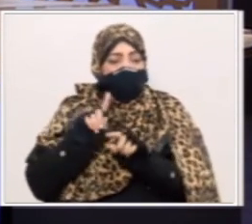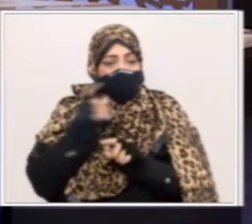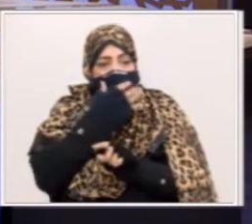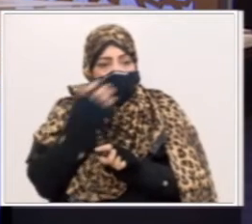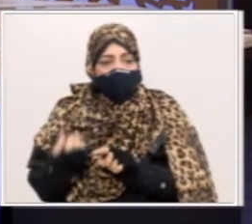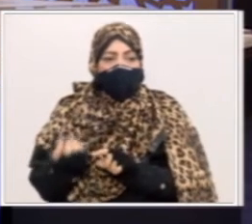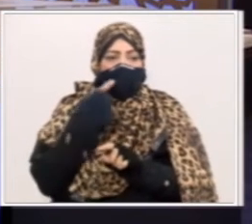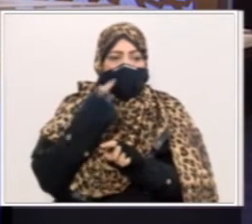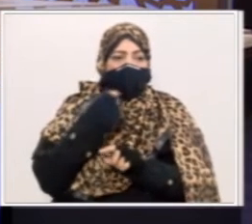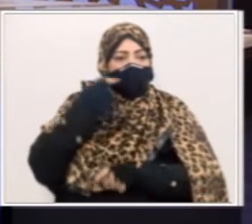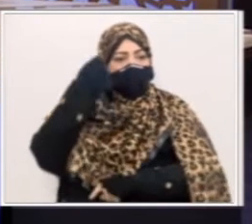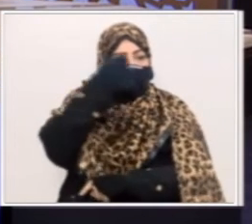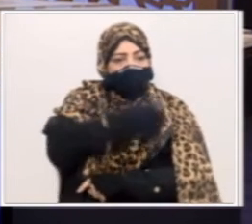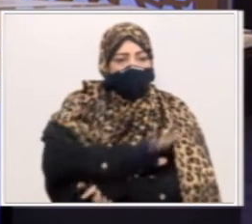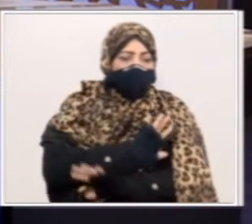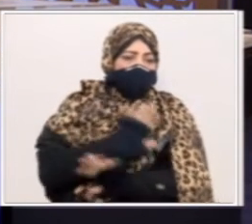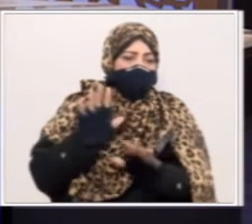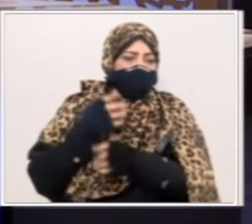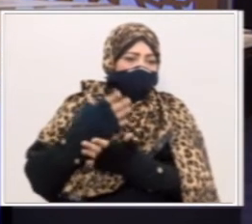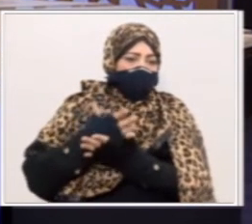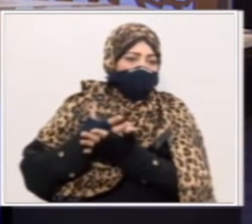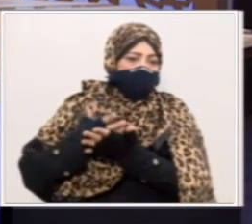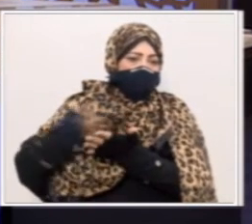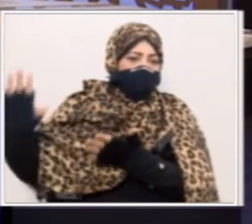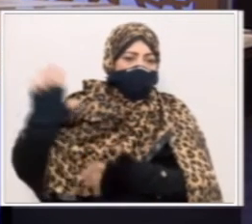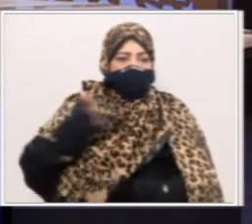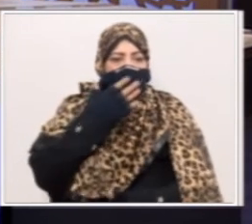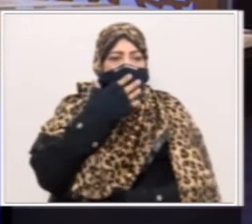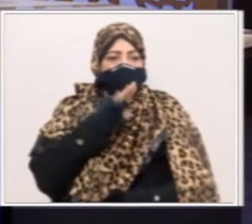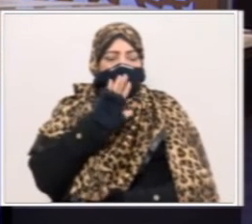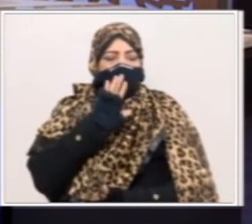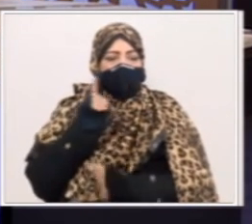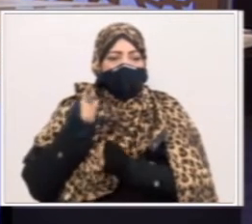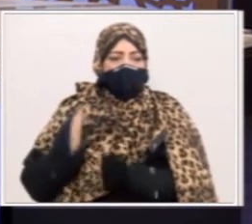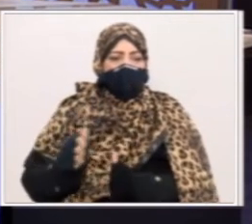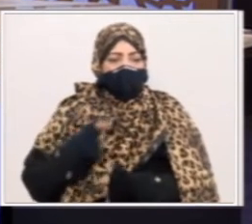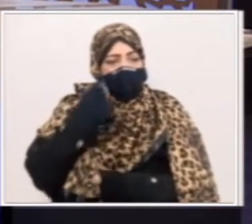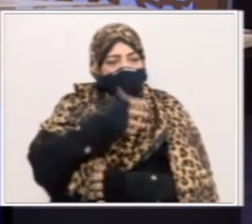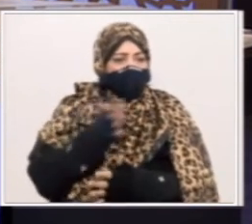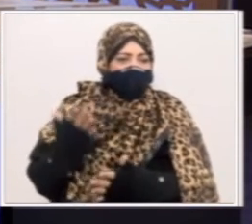الحمد لله. الله خرجك. بارك الله فيك. جميعا. الله خرج من صبراتة.